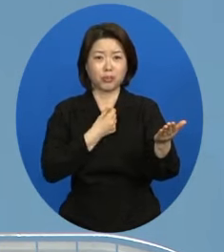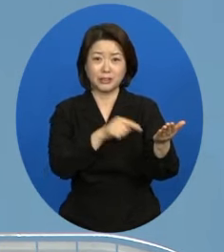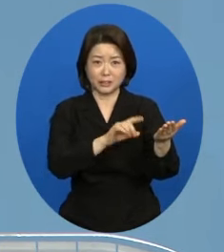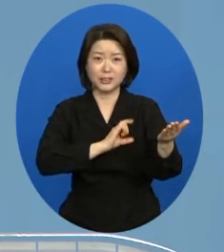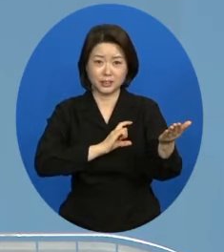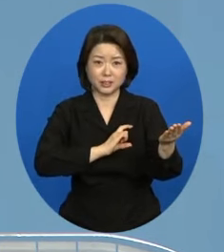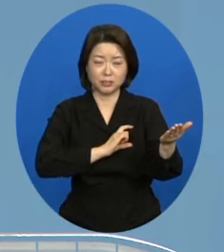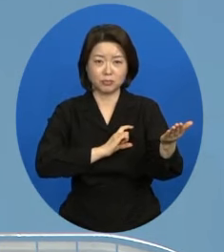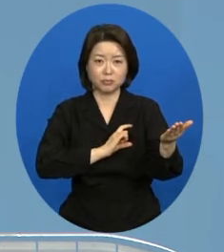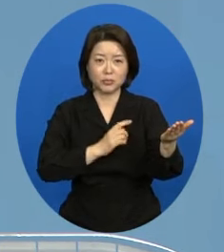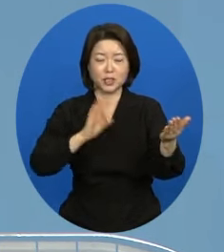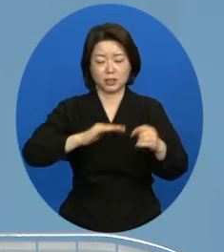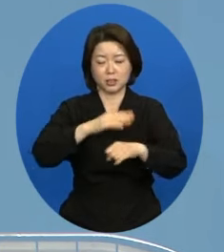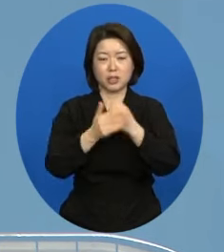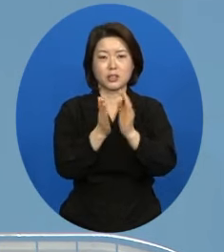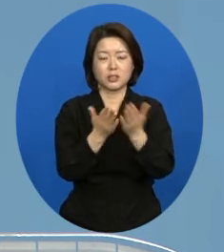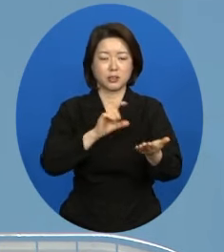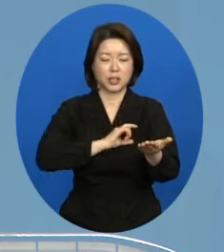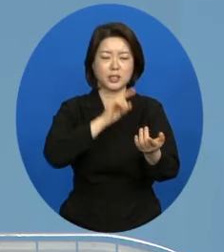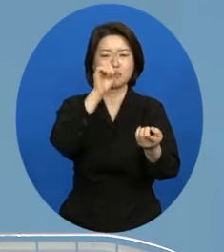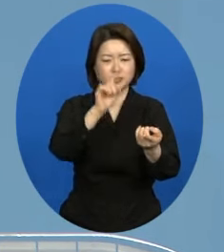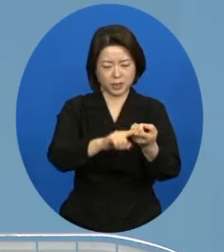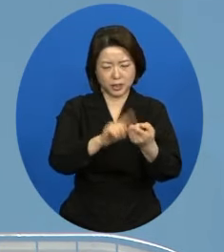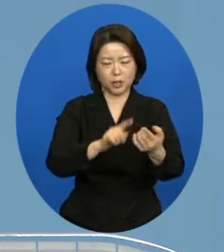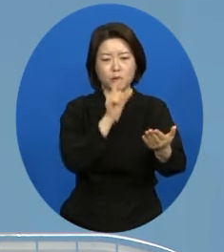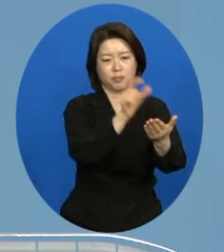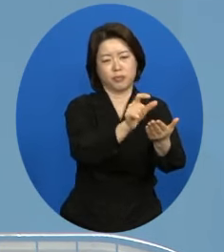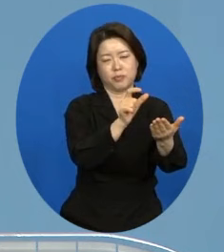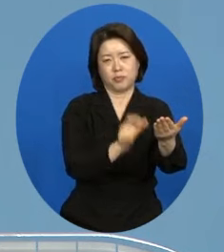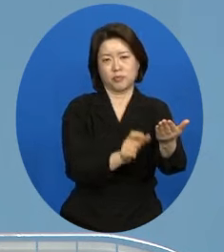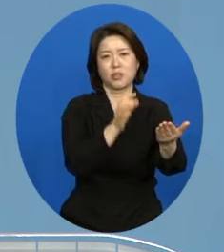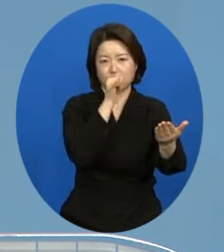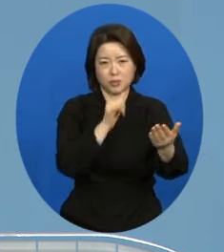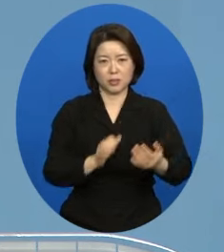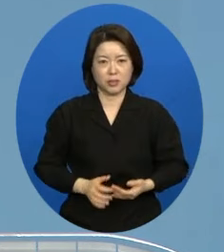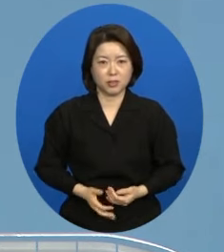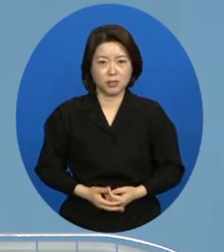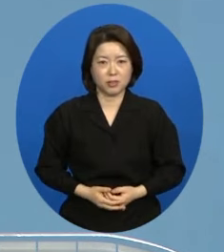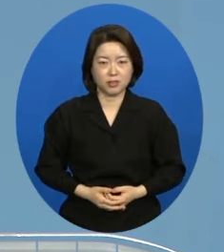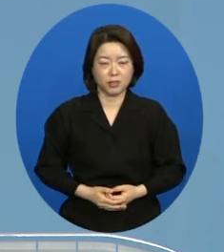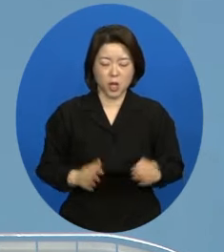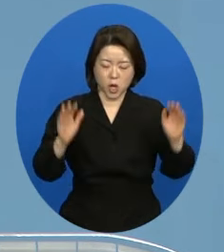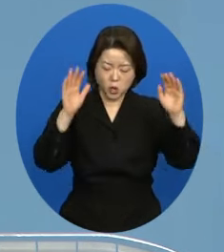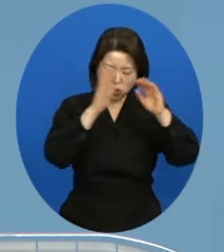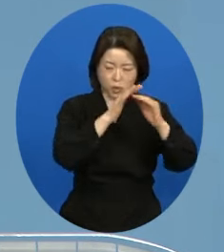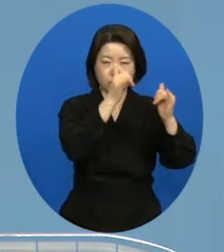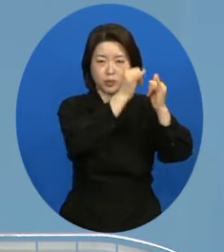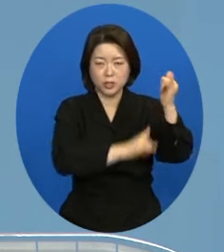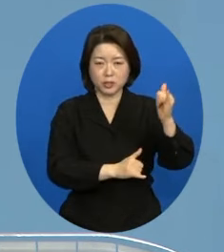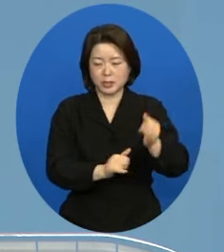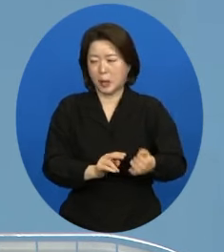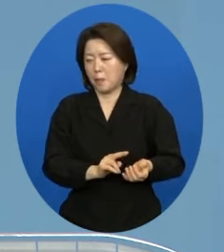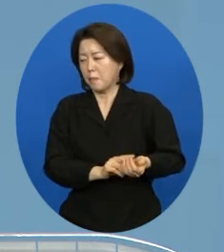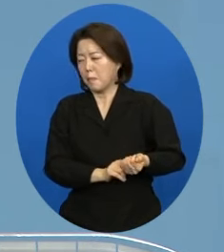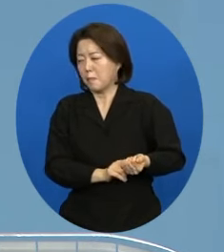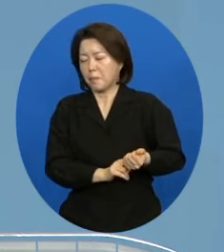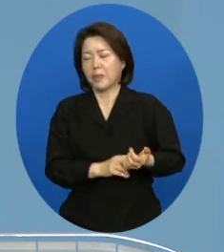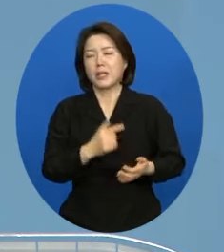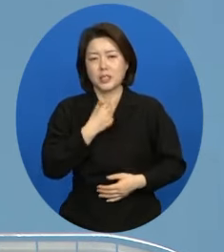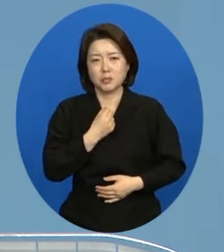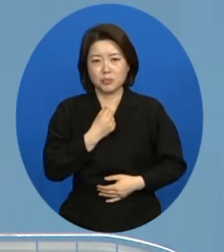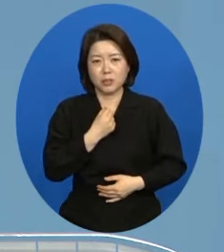근데 성경에는 그 이름을 그대로 기록하고 있습니다 어두운 역사를 감추고 싶은 것은